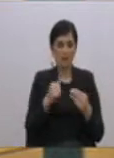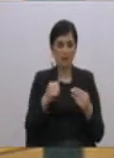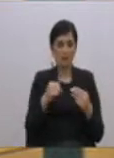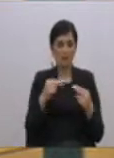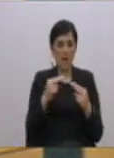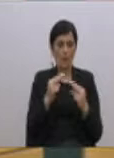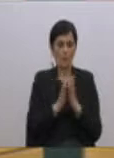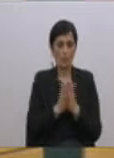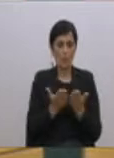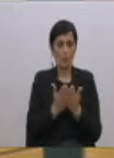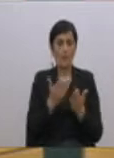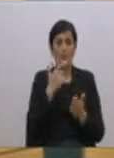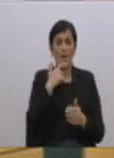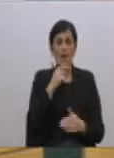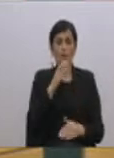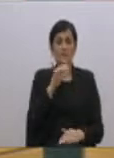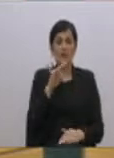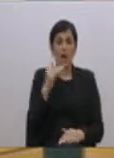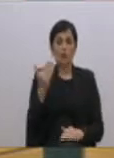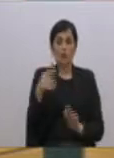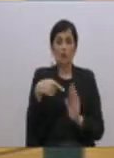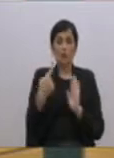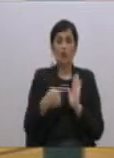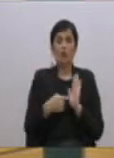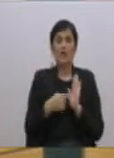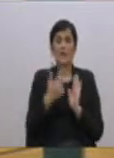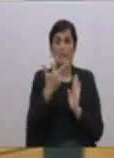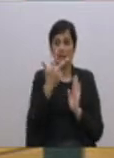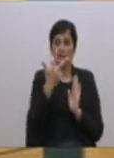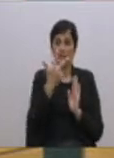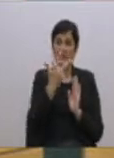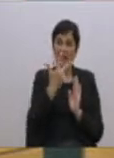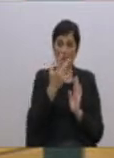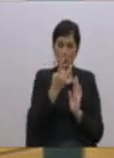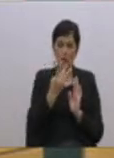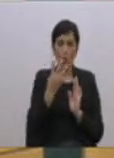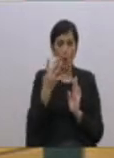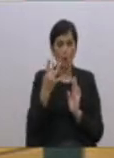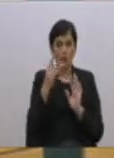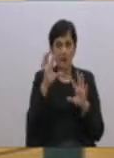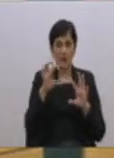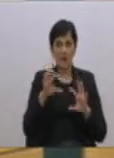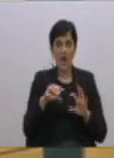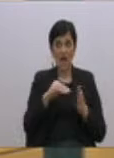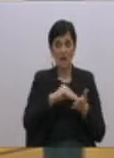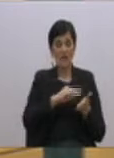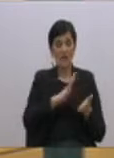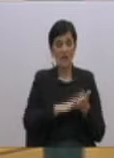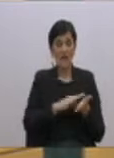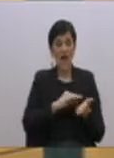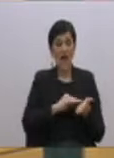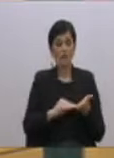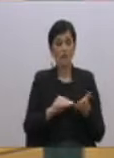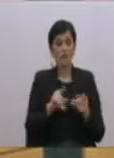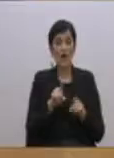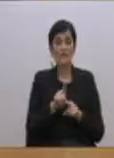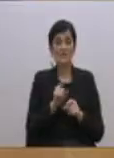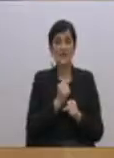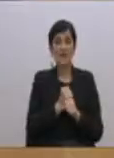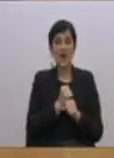ბატონი სანდროს შეკითხვას, სამჯერ არის, ოთხჯერ არის კანონში ესეთ ჩანაწერი გავაკეთეთ,